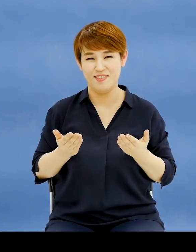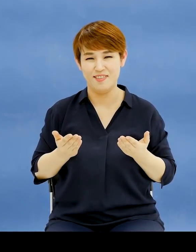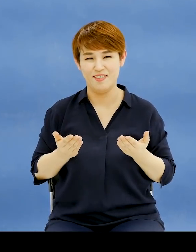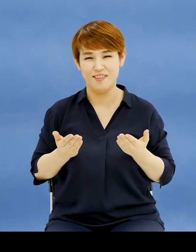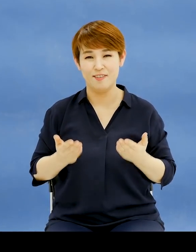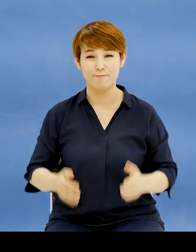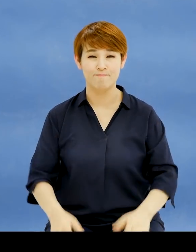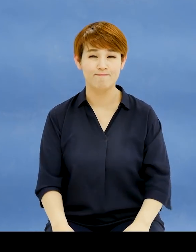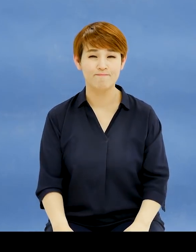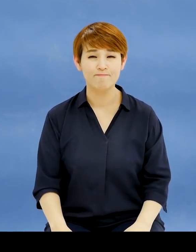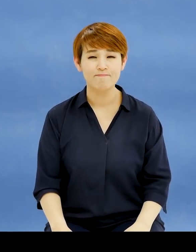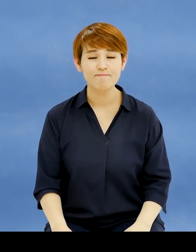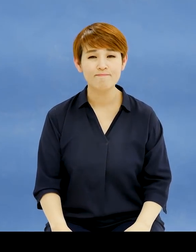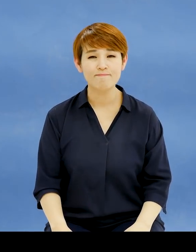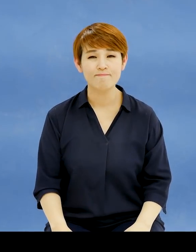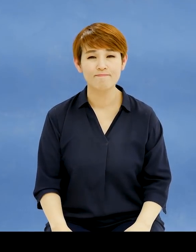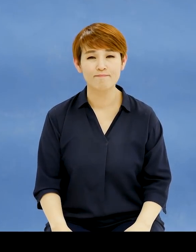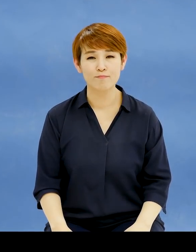만나주셨어요. 이렇게